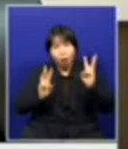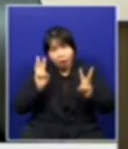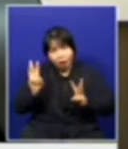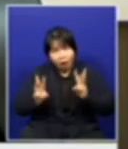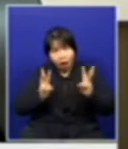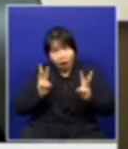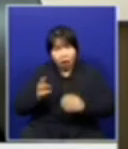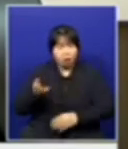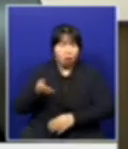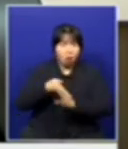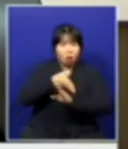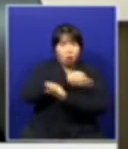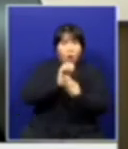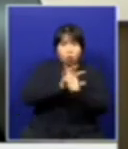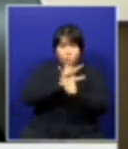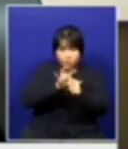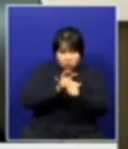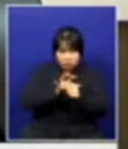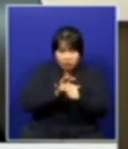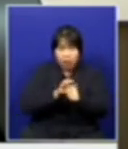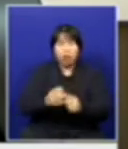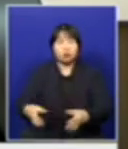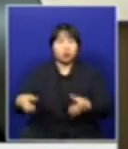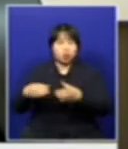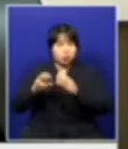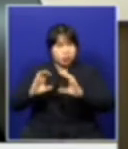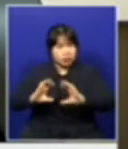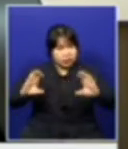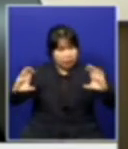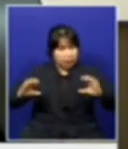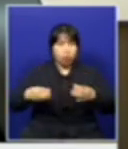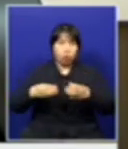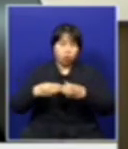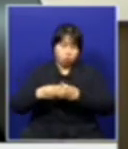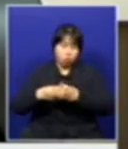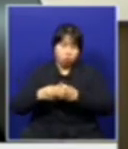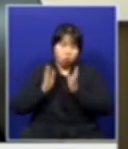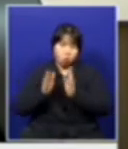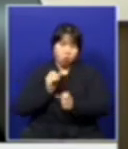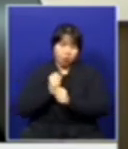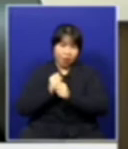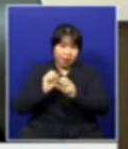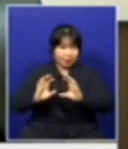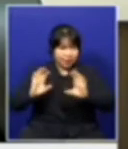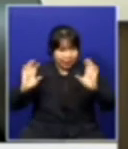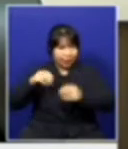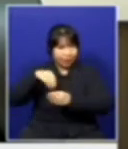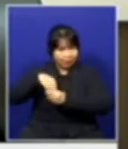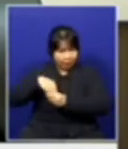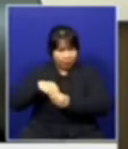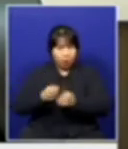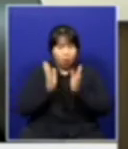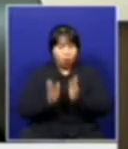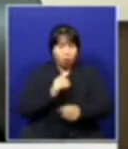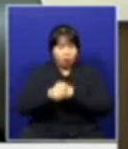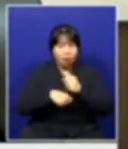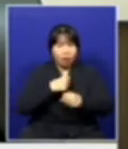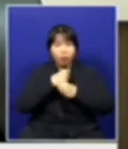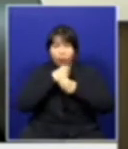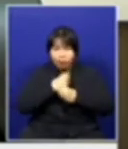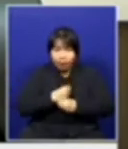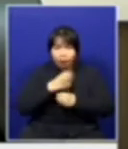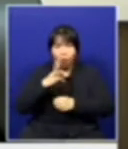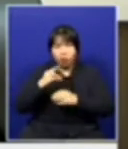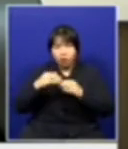อนเกิดโรคระบาดเนี่ยนะฮะกลุ่มข้าราชการกลุ่มพนักงานของรัฐกลุ่มผู้รับบำนาญนักเรียนนักศึกษ